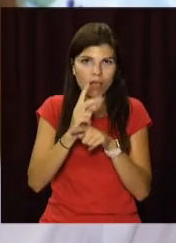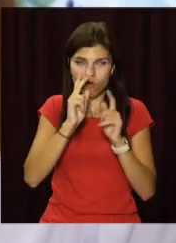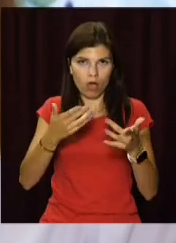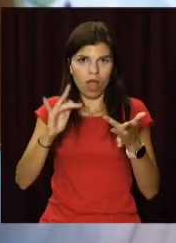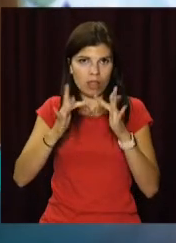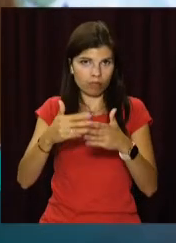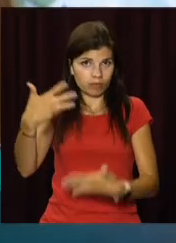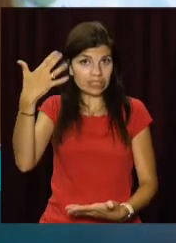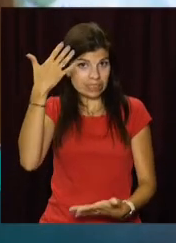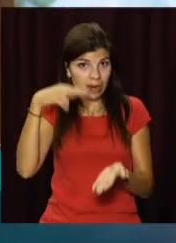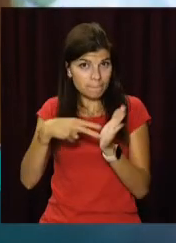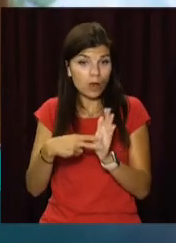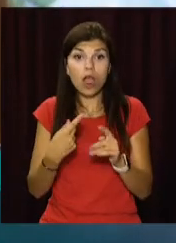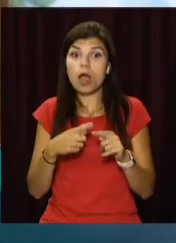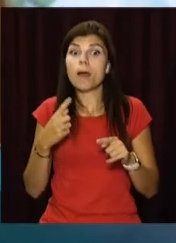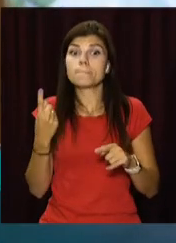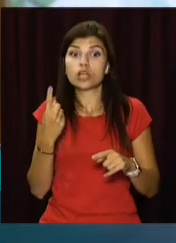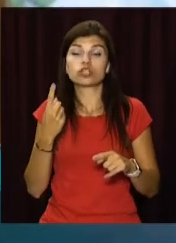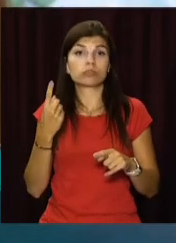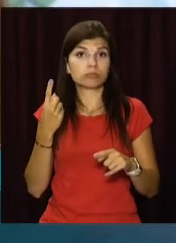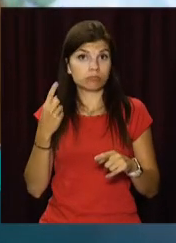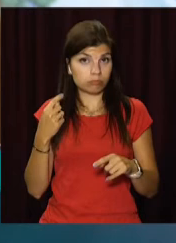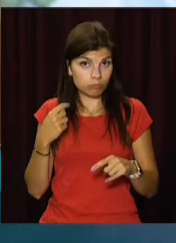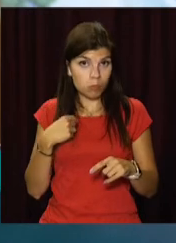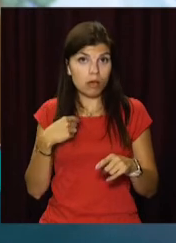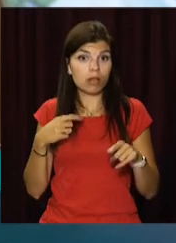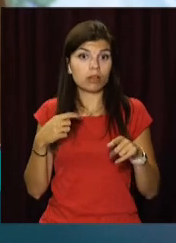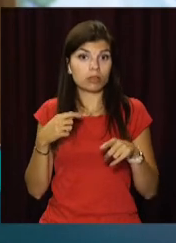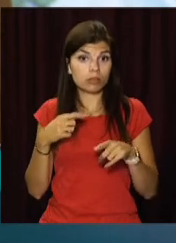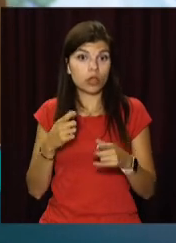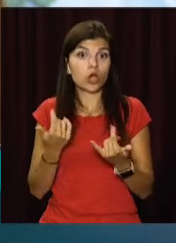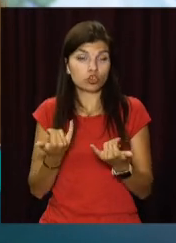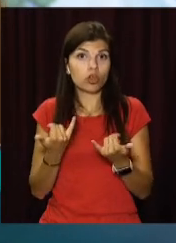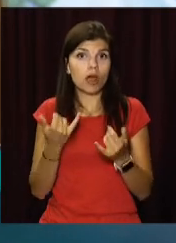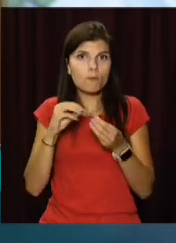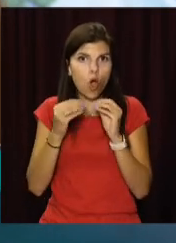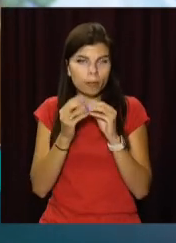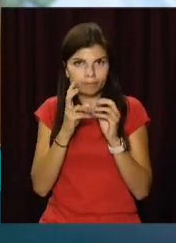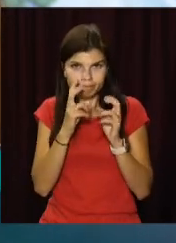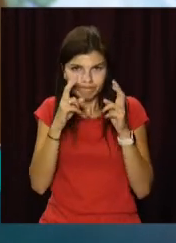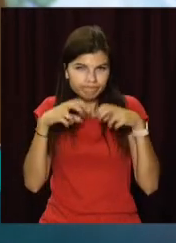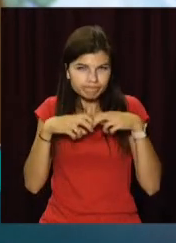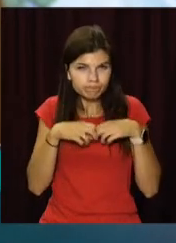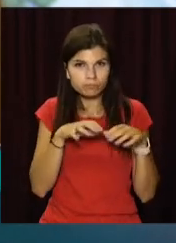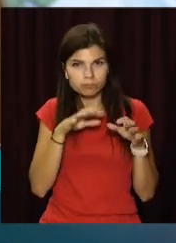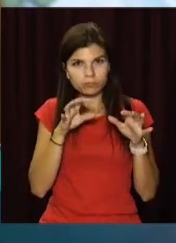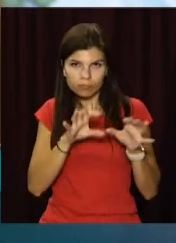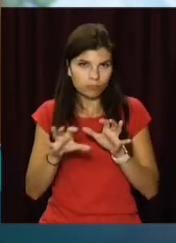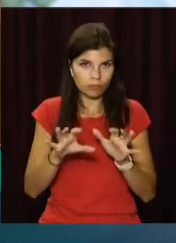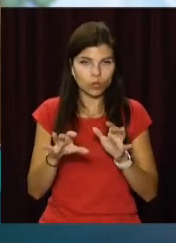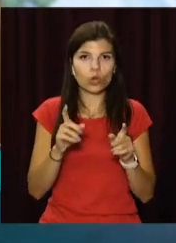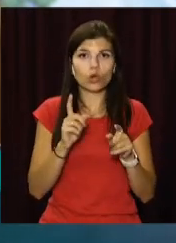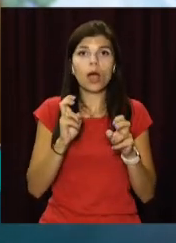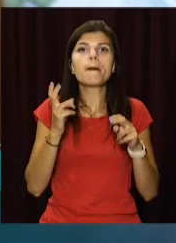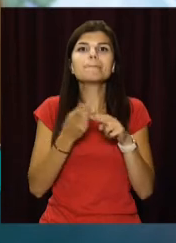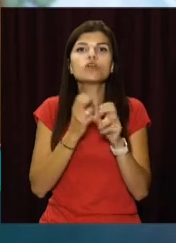Ми перше місто в Україні, яке такою проблемою зараз опікується і яке вже на стадії завершення цієї програми